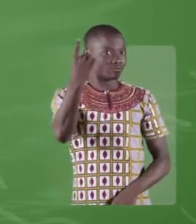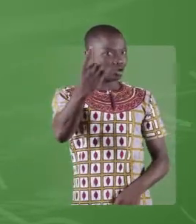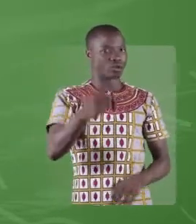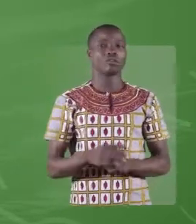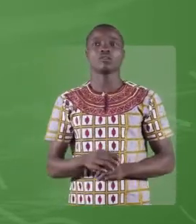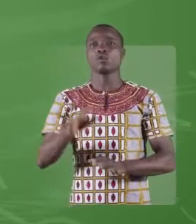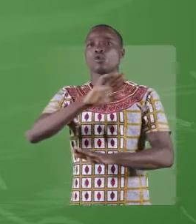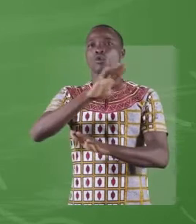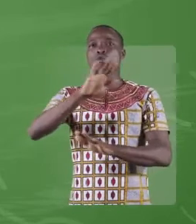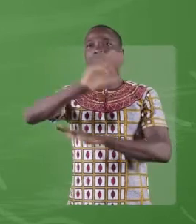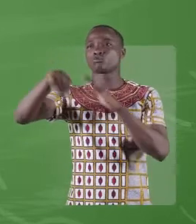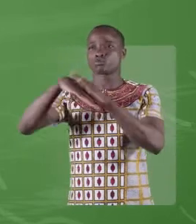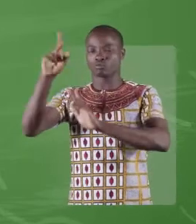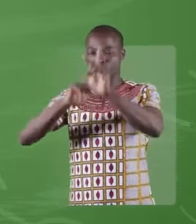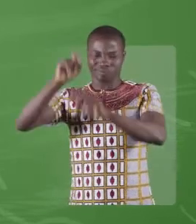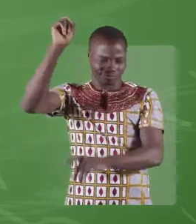vote du peuple.